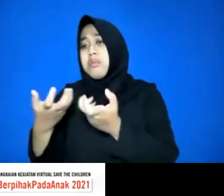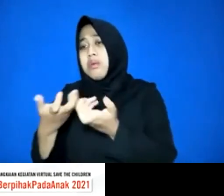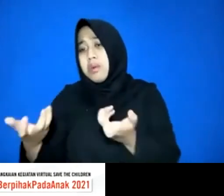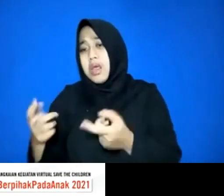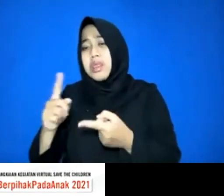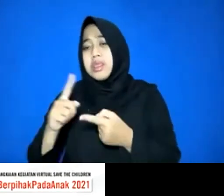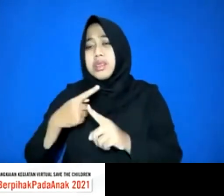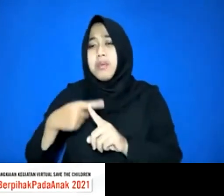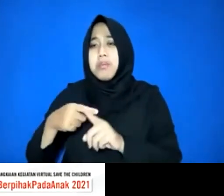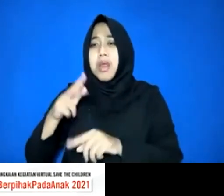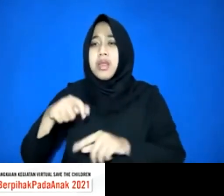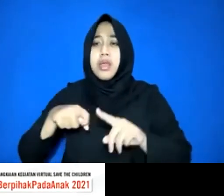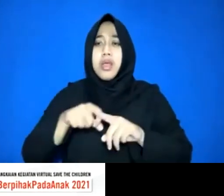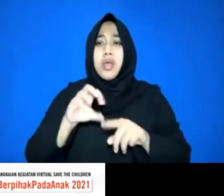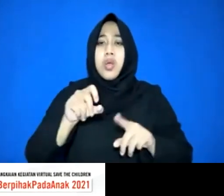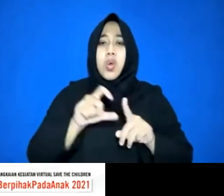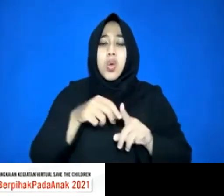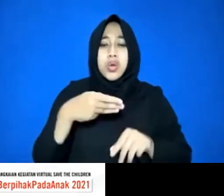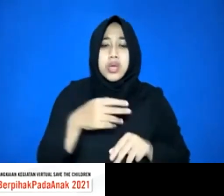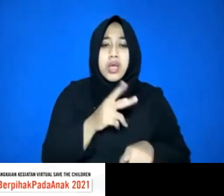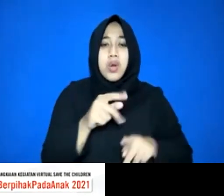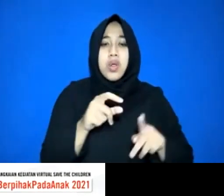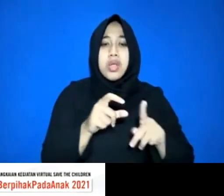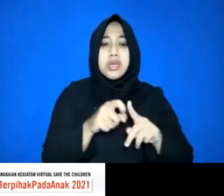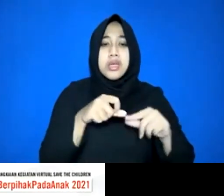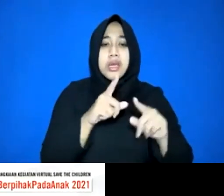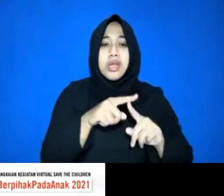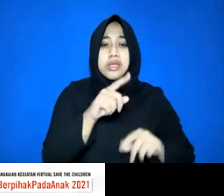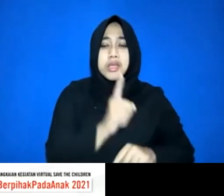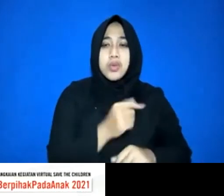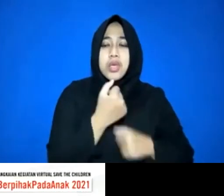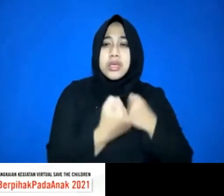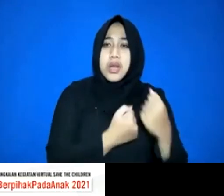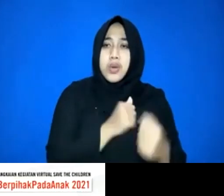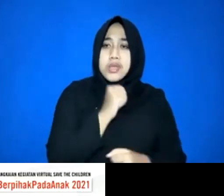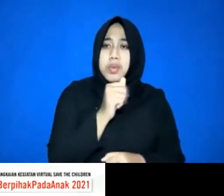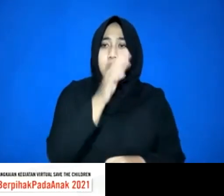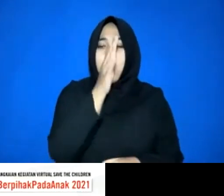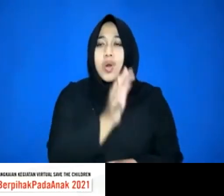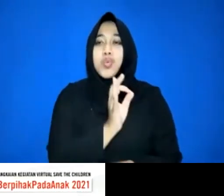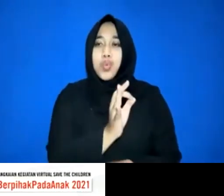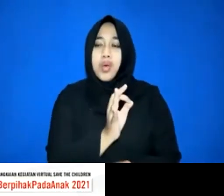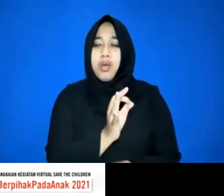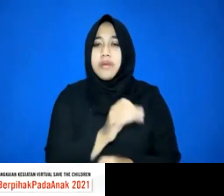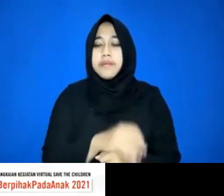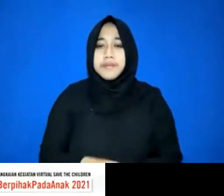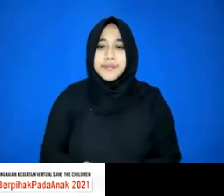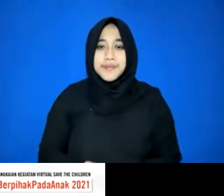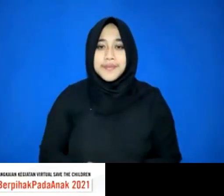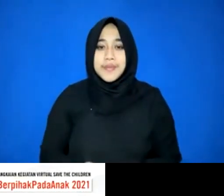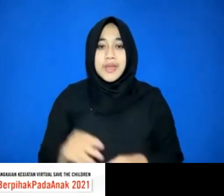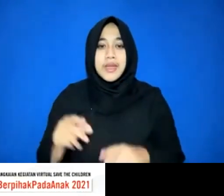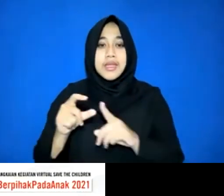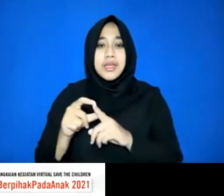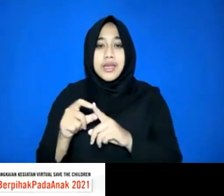kode-kode lain gitu ya. Kalau neglect 1 misalnya, itu dilakukan oleh orang tuanya gitu. Neglect 1,